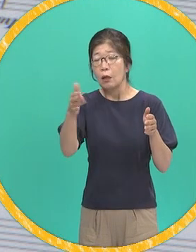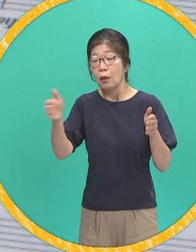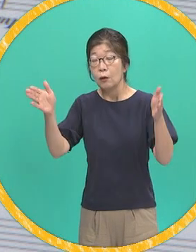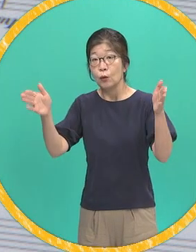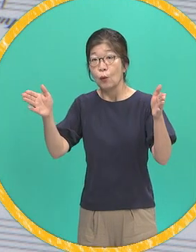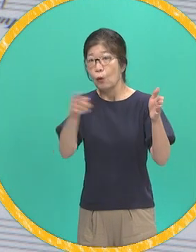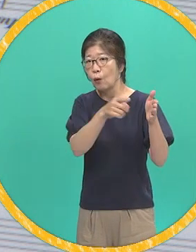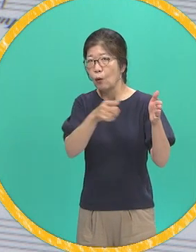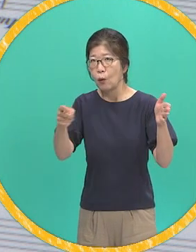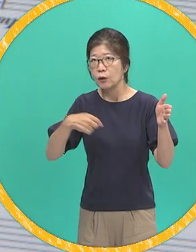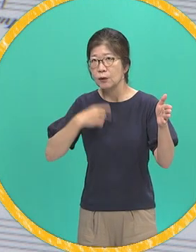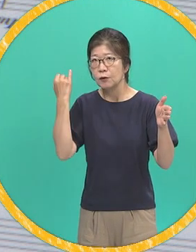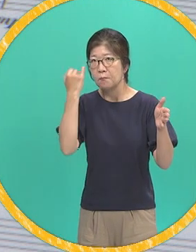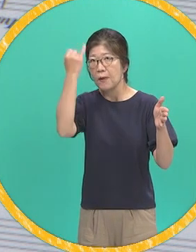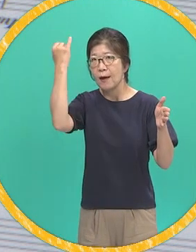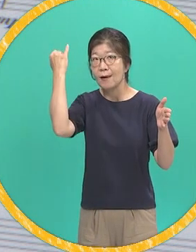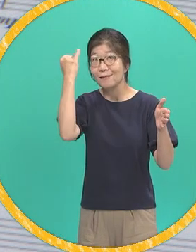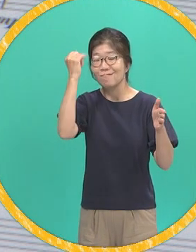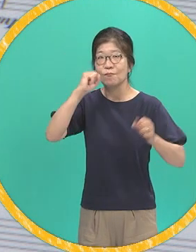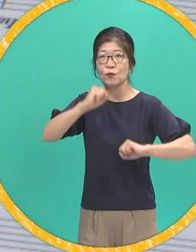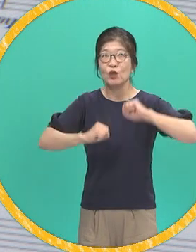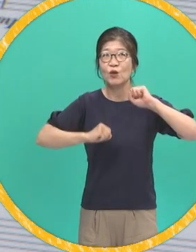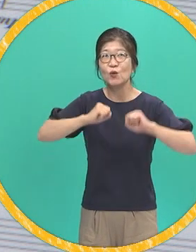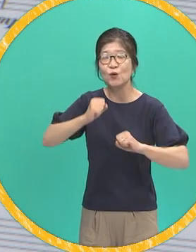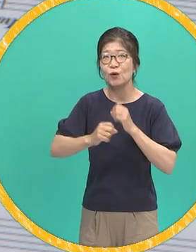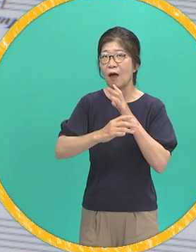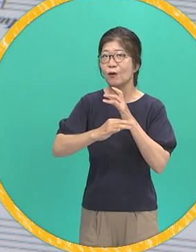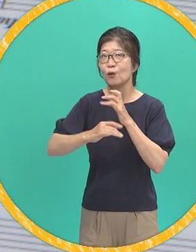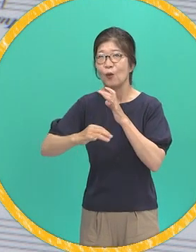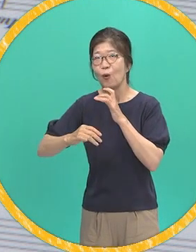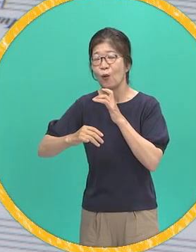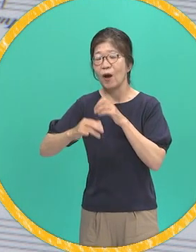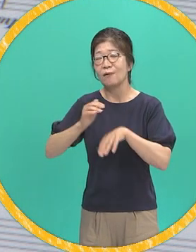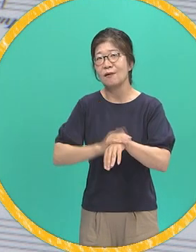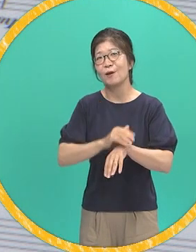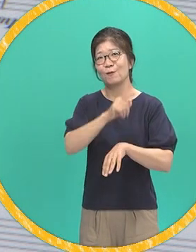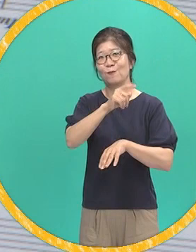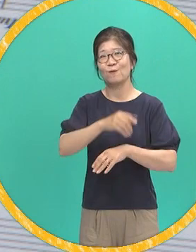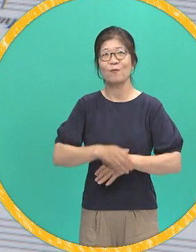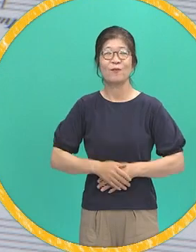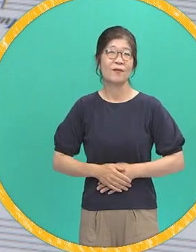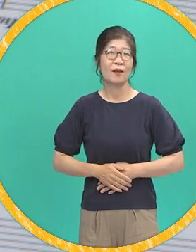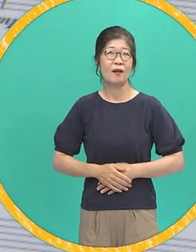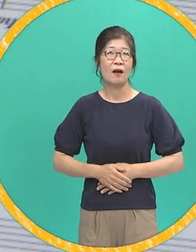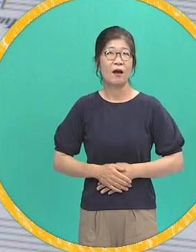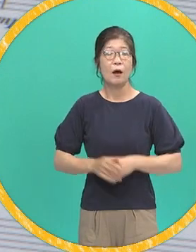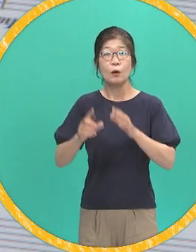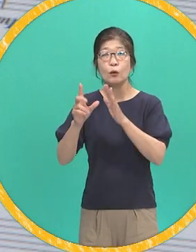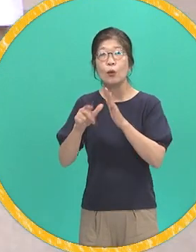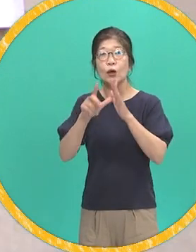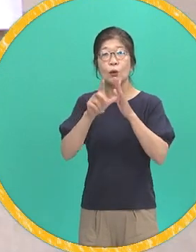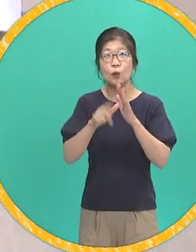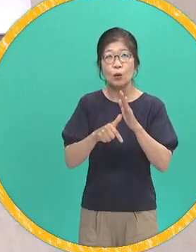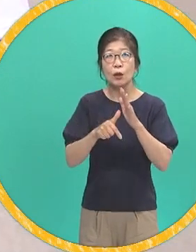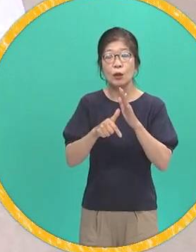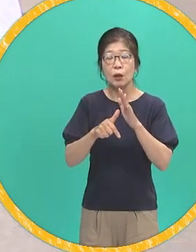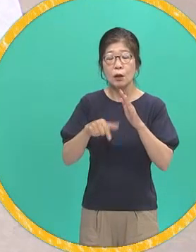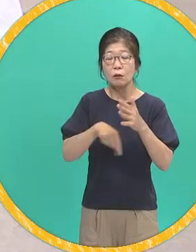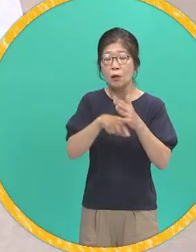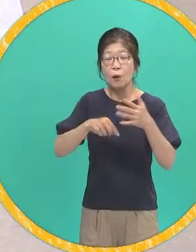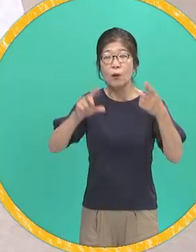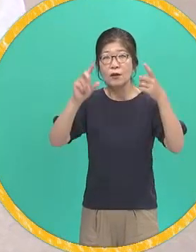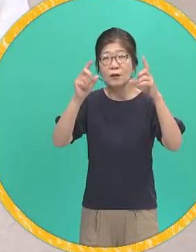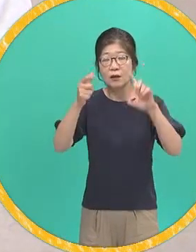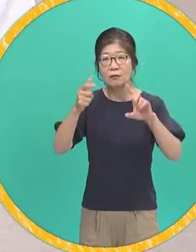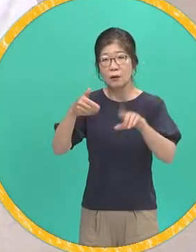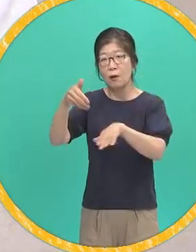自由自在に演奏されるんですよなので聞くたびに演奏が違ってくるもう練習も